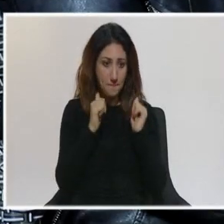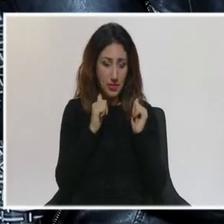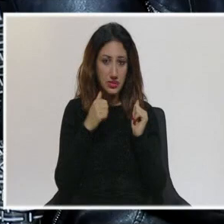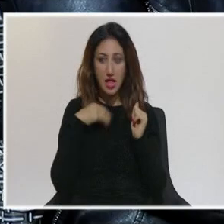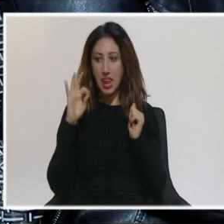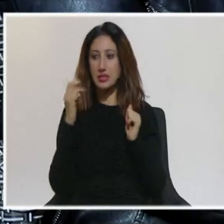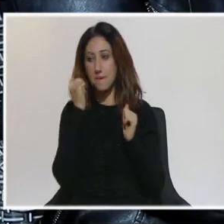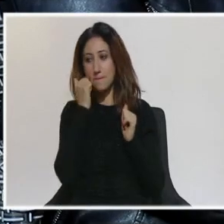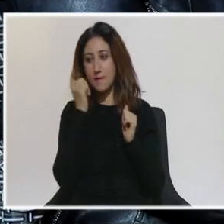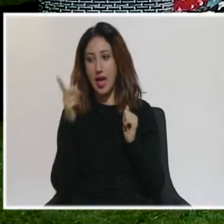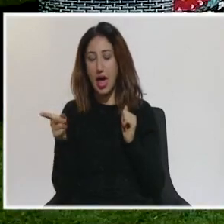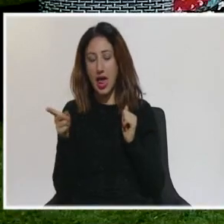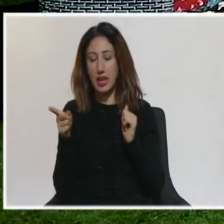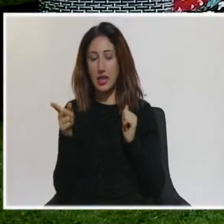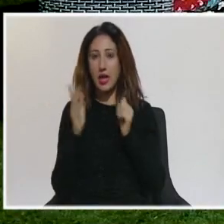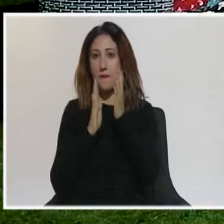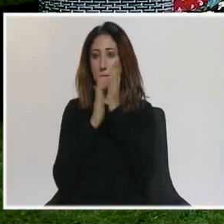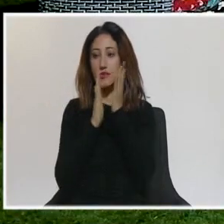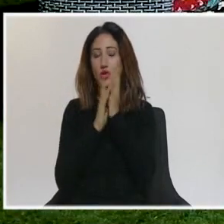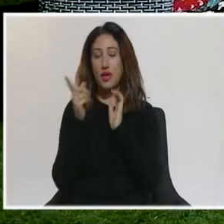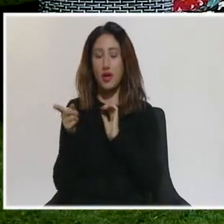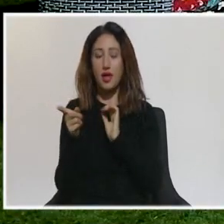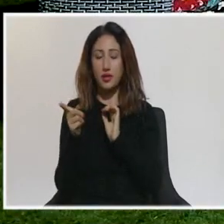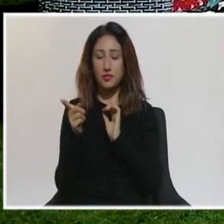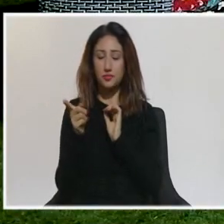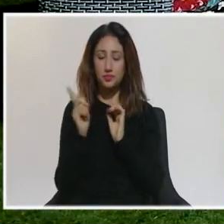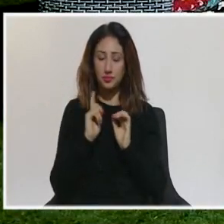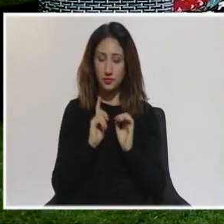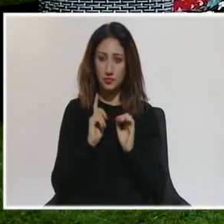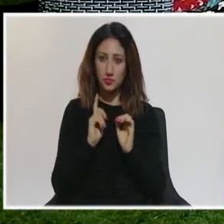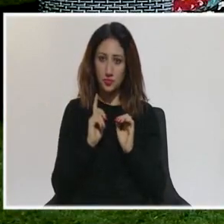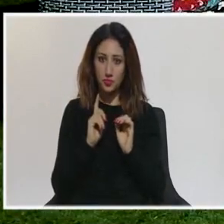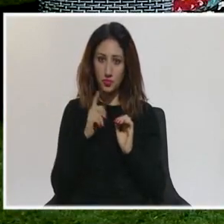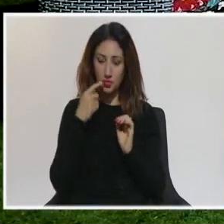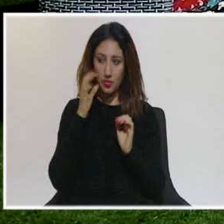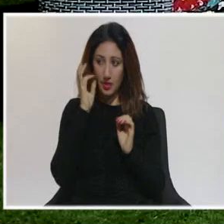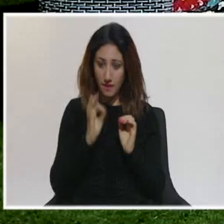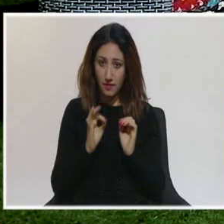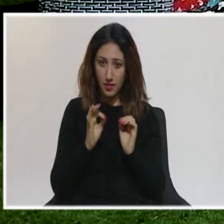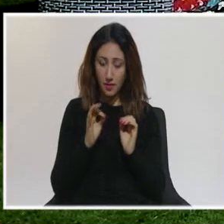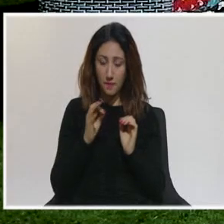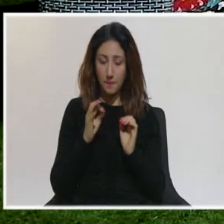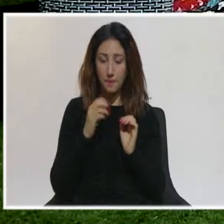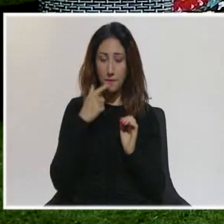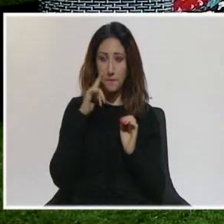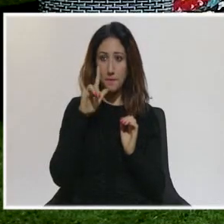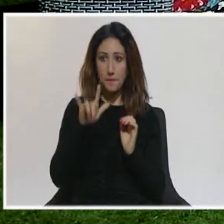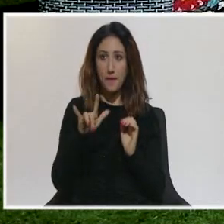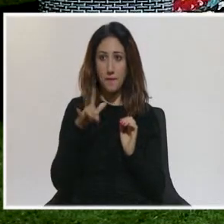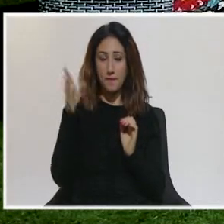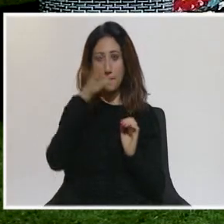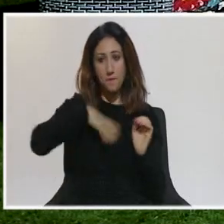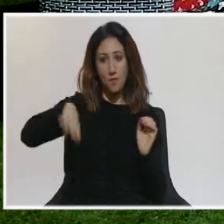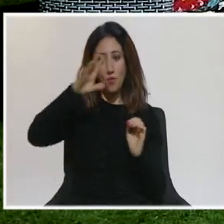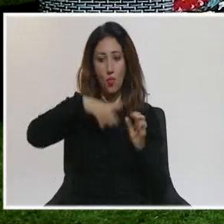الاهلي، بشجع الاهلي بجد. واكتر على فكره فرقه بشجعها بقى فعلا بحرها المنتخب. المنتخب كلنا كره